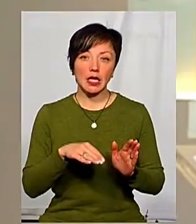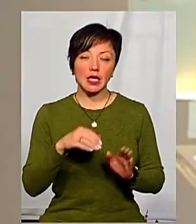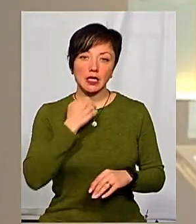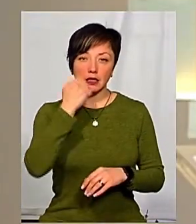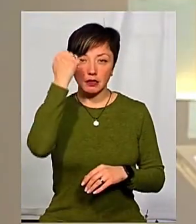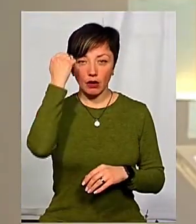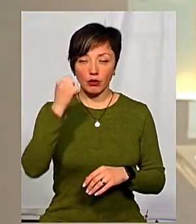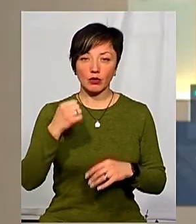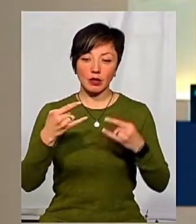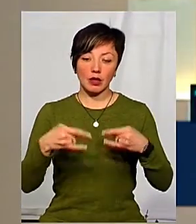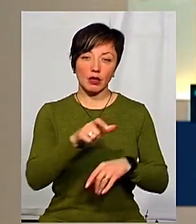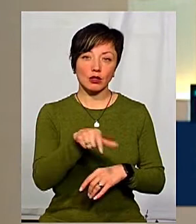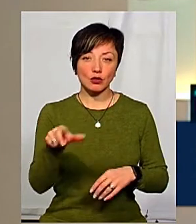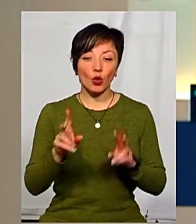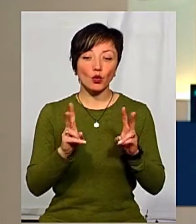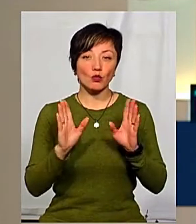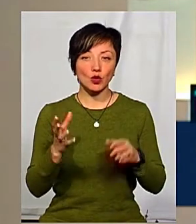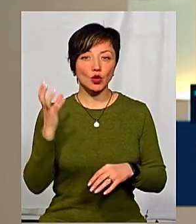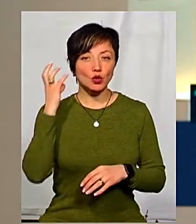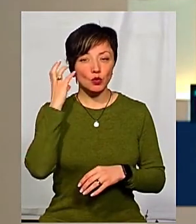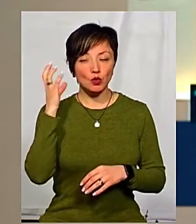Дякую телеглядачам і тим, хто буде